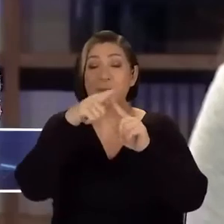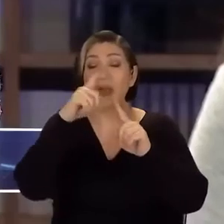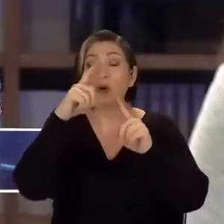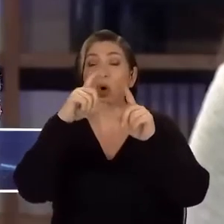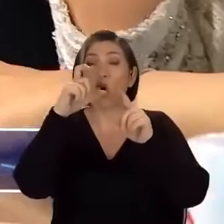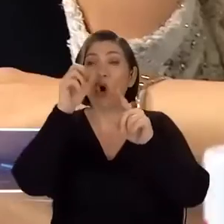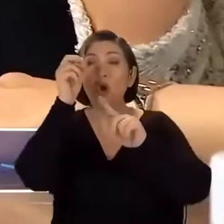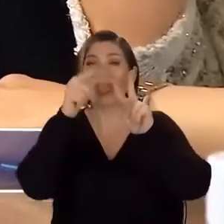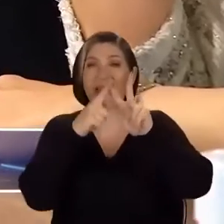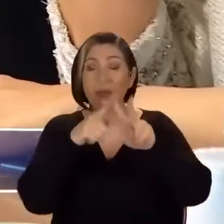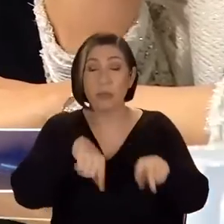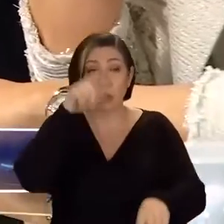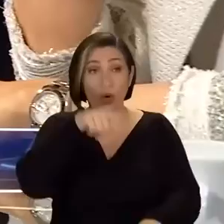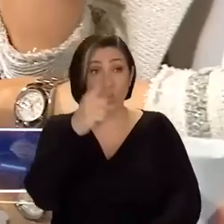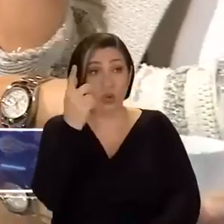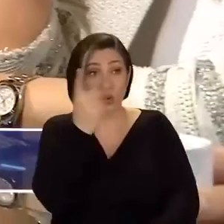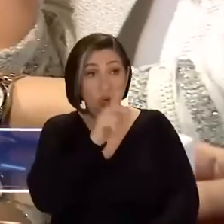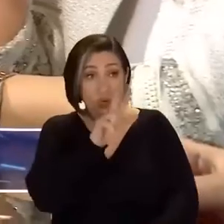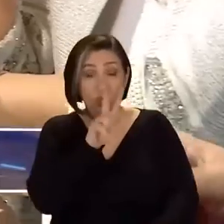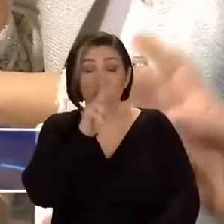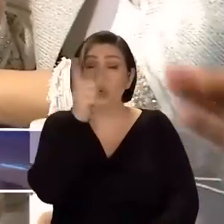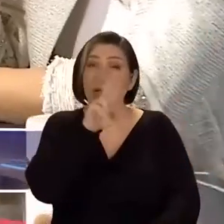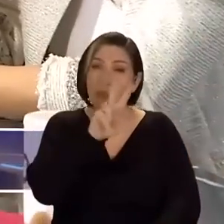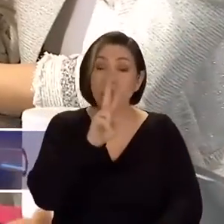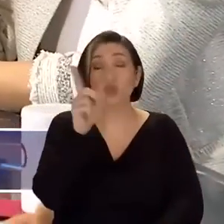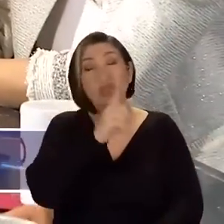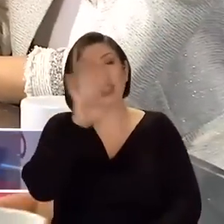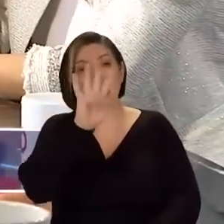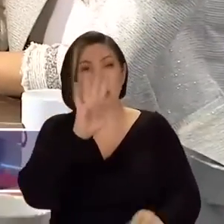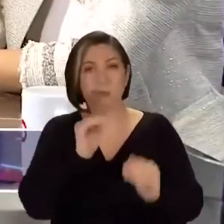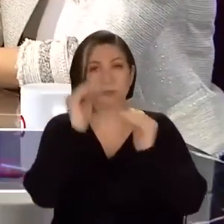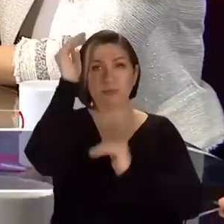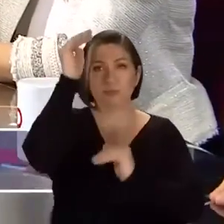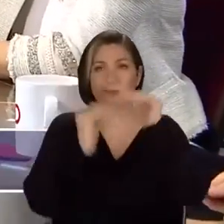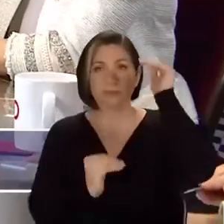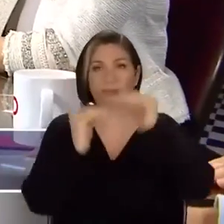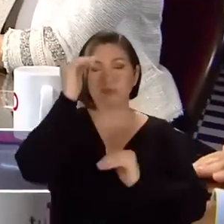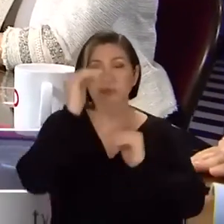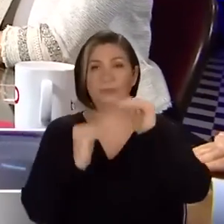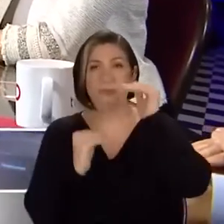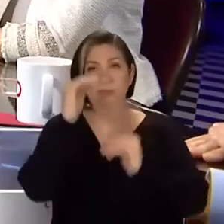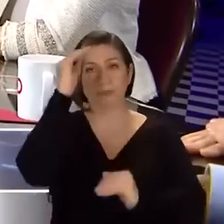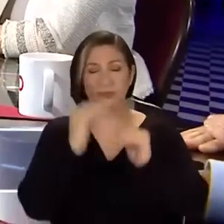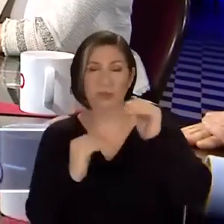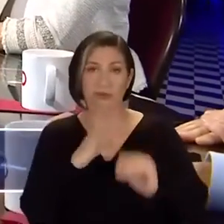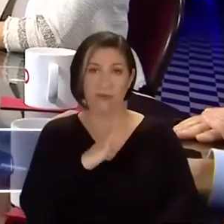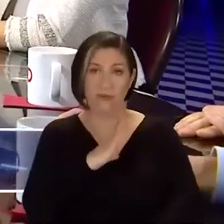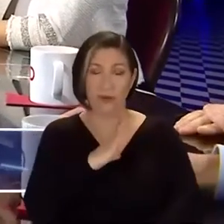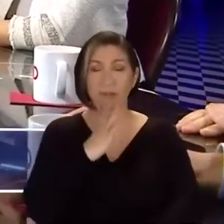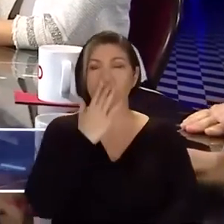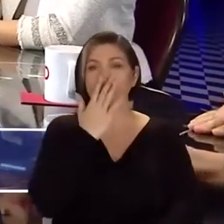bir günde %30, %20, %40 hareketler yapıyor. Hem çıkıyor, bir de düşüyor da aynı zamanda.